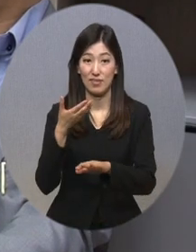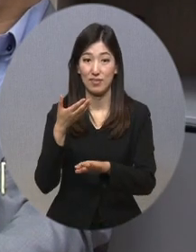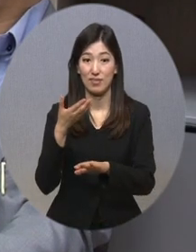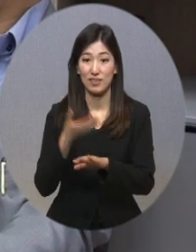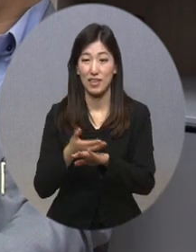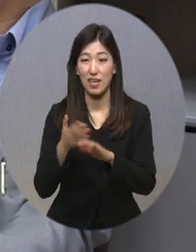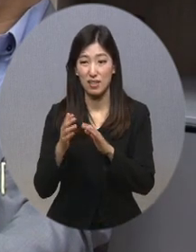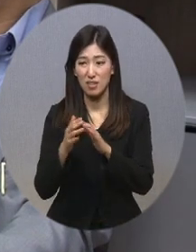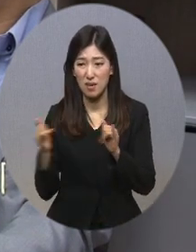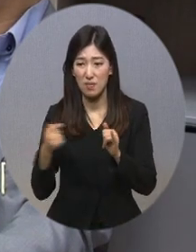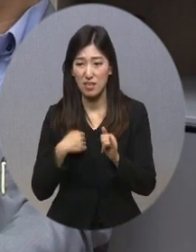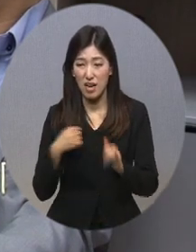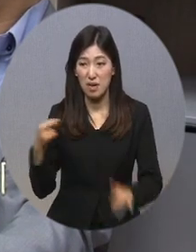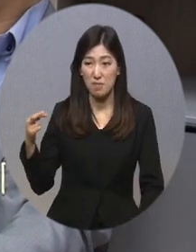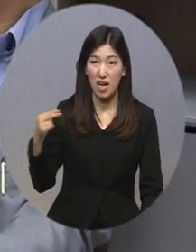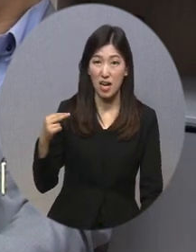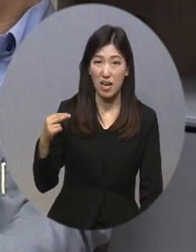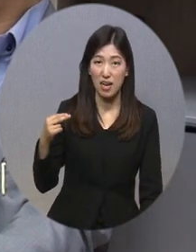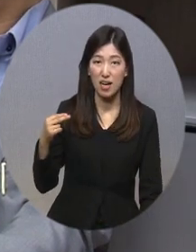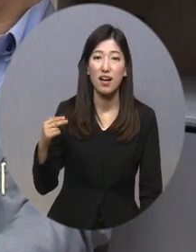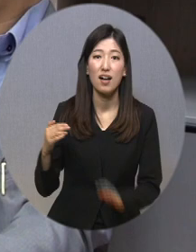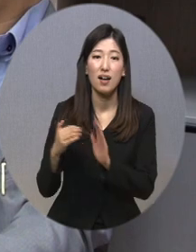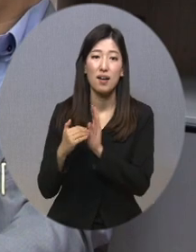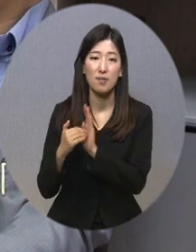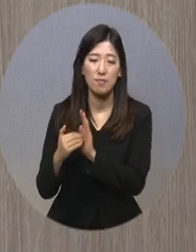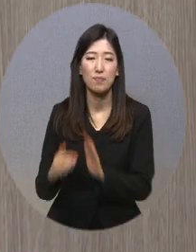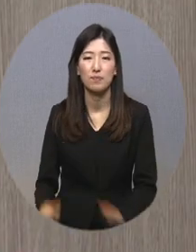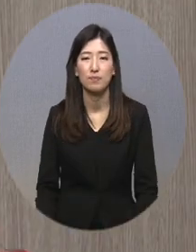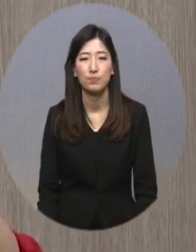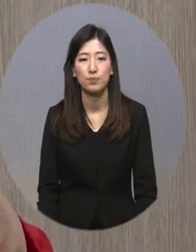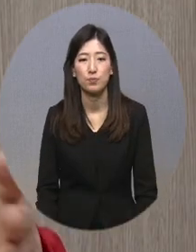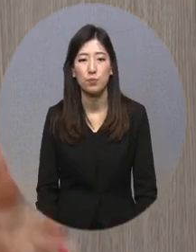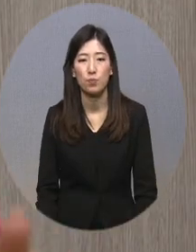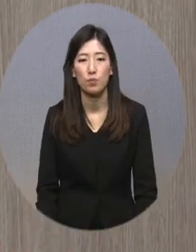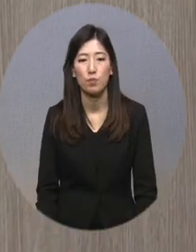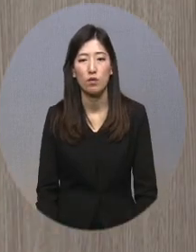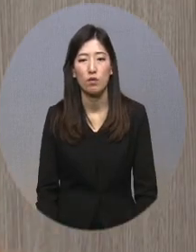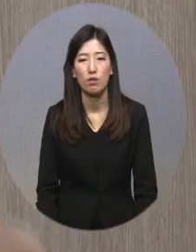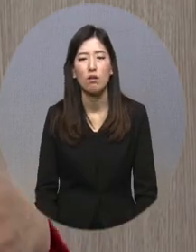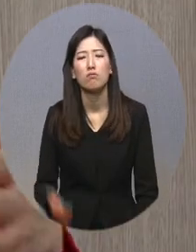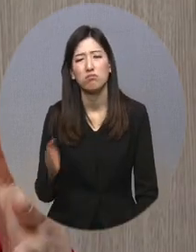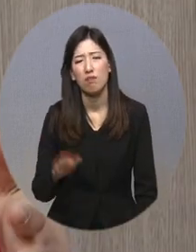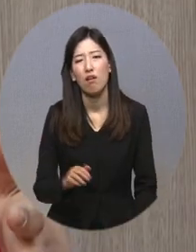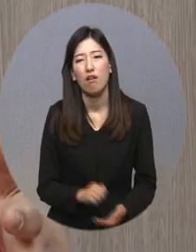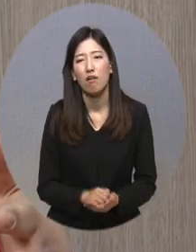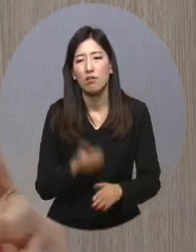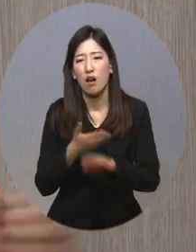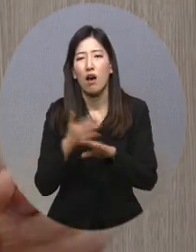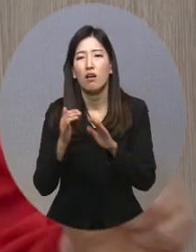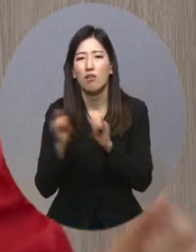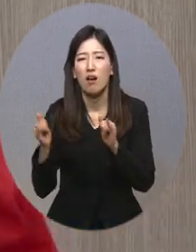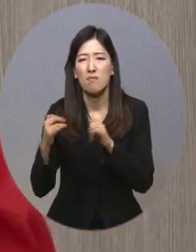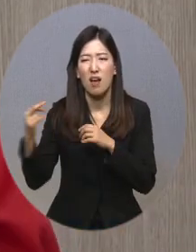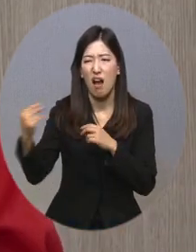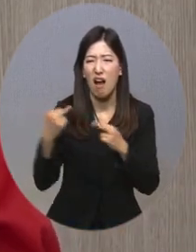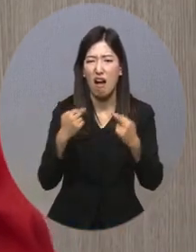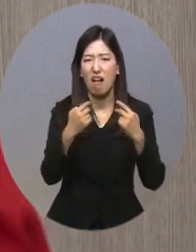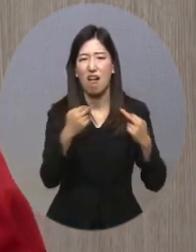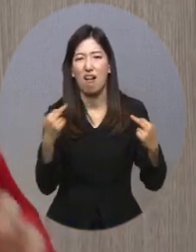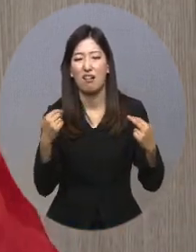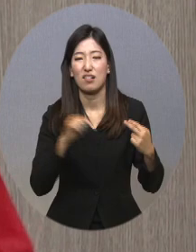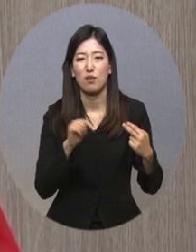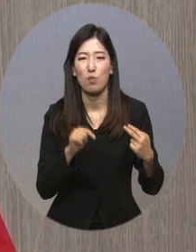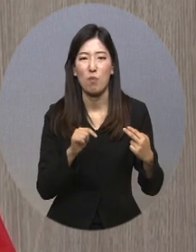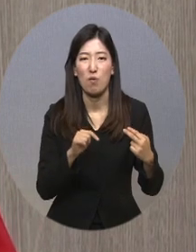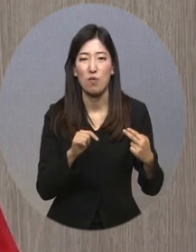사치를 안 받는다든가 이런 게 이제 행복인데 우리 삶에서 그게 쉽지는 않잖아요, 그죠? 인간관계 속에 살고